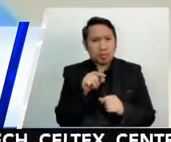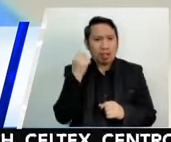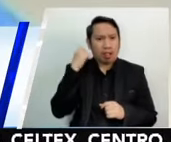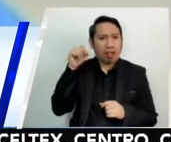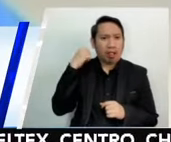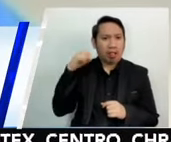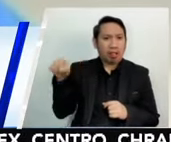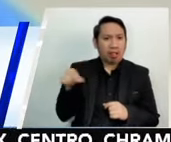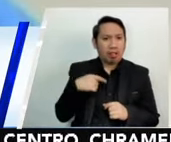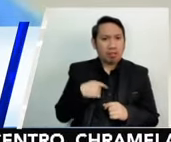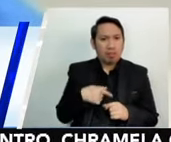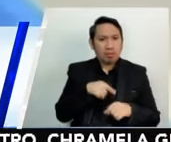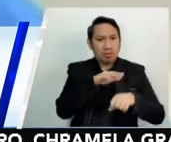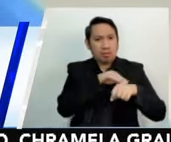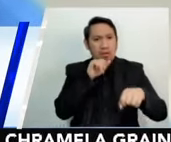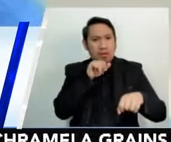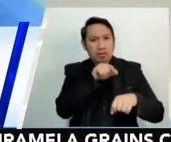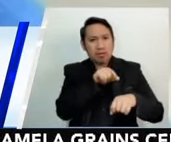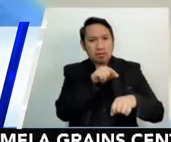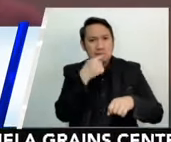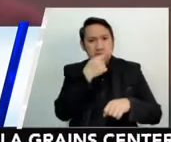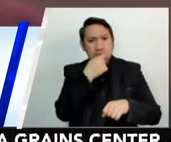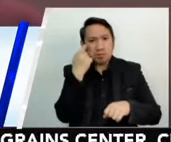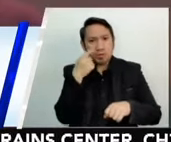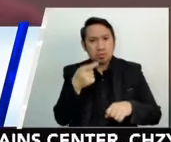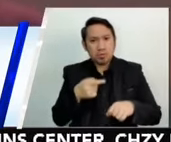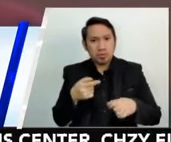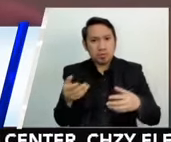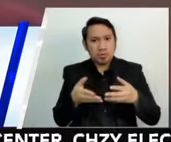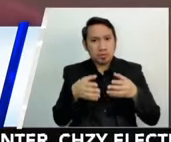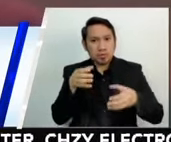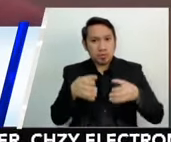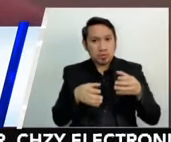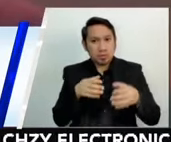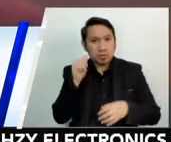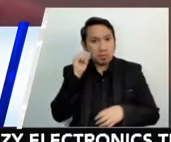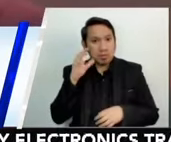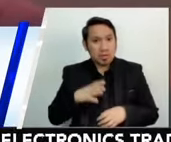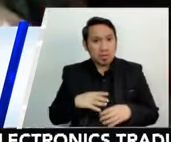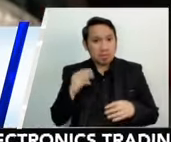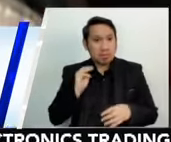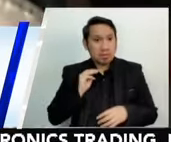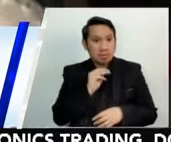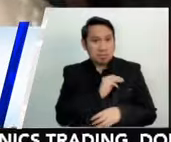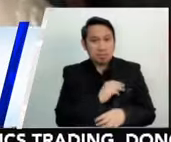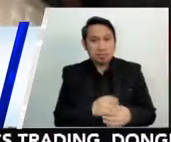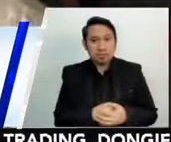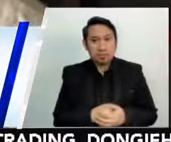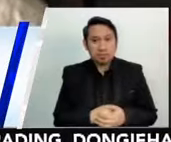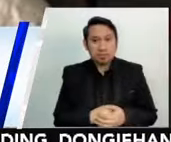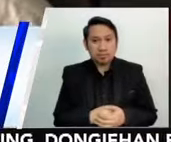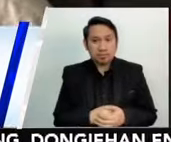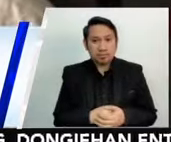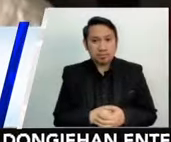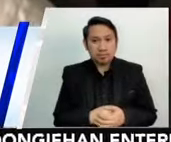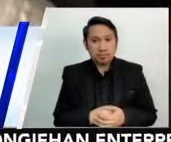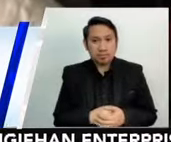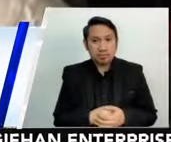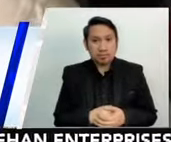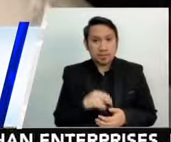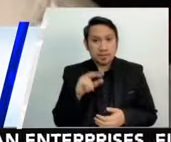alegasyon ng pang-aabuso umano sa mga babaeng miyembro ng Kingdom of Jesus Christ at iba pa. Nagbabala ang NBI sa